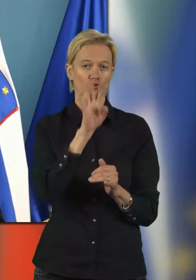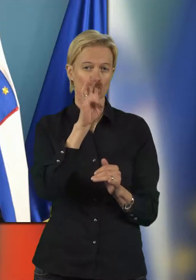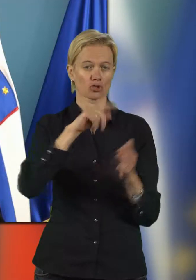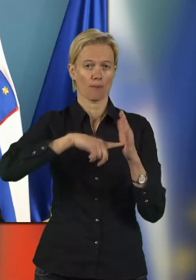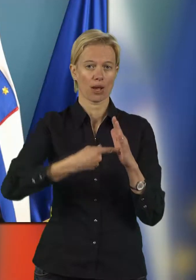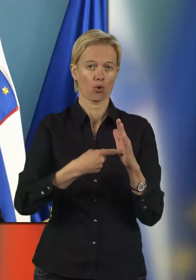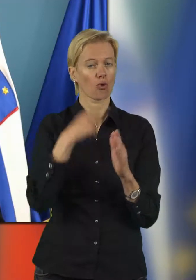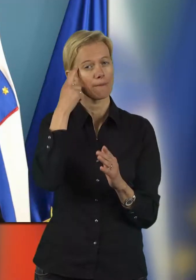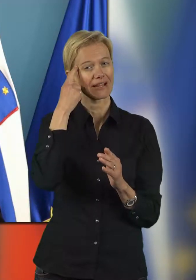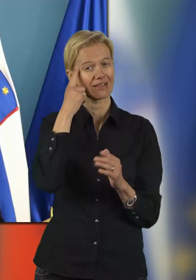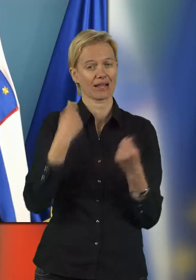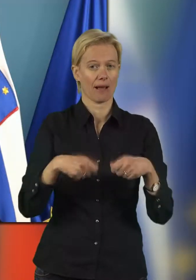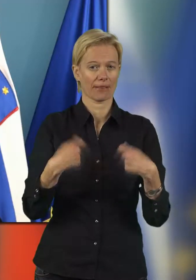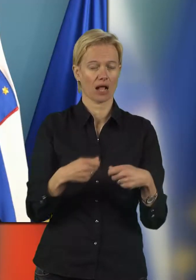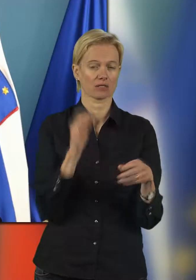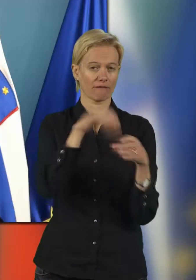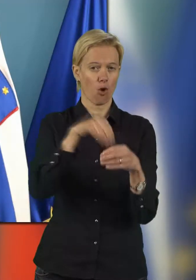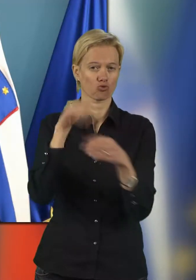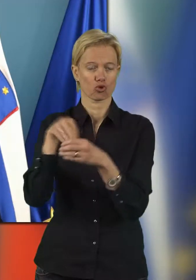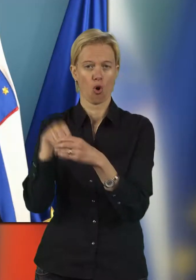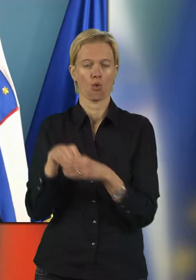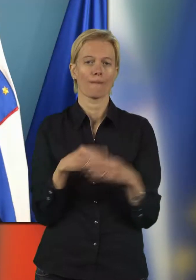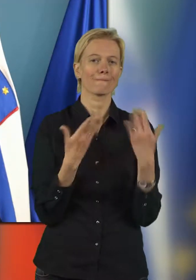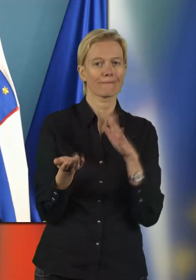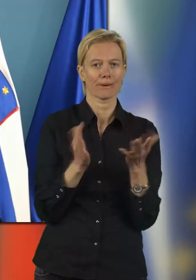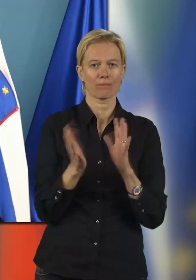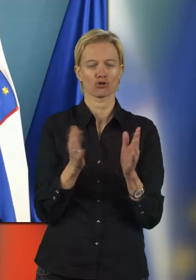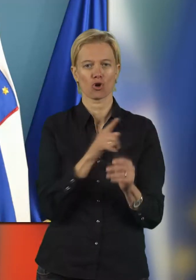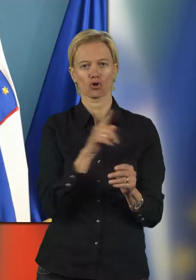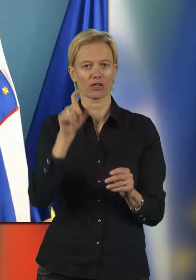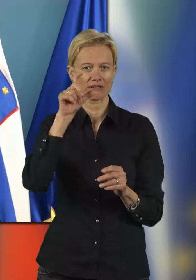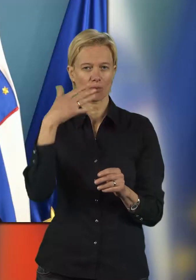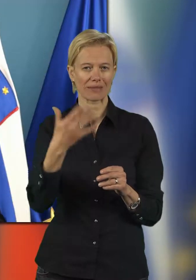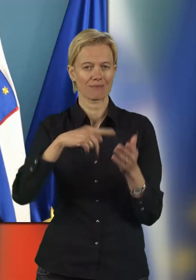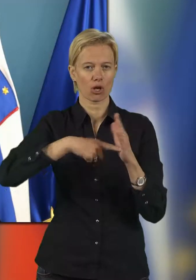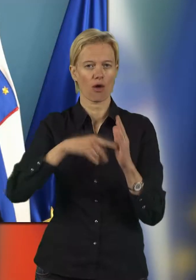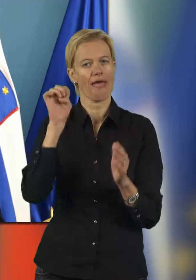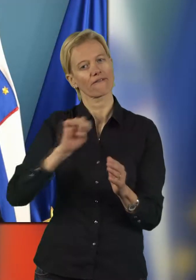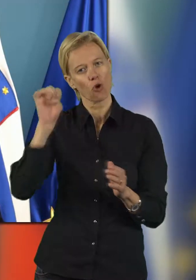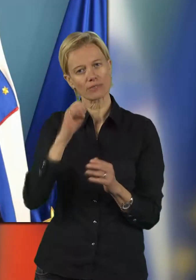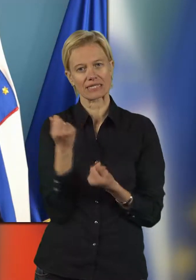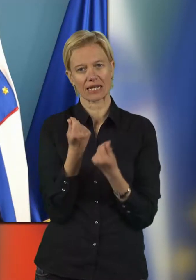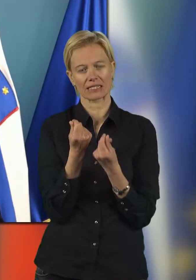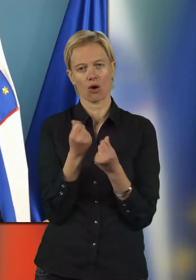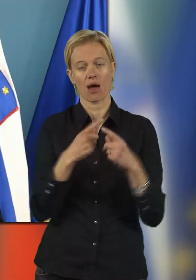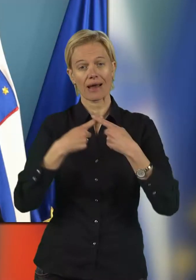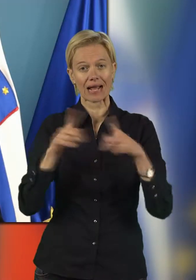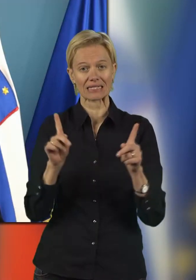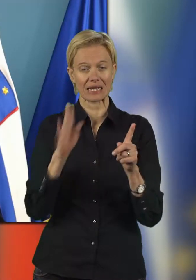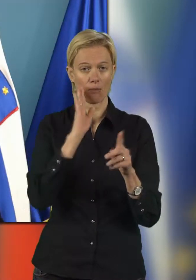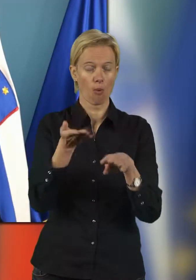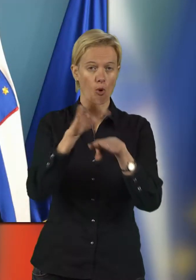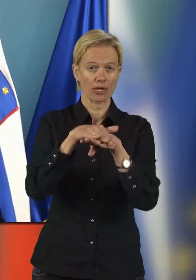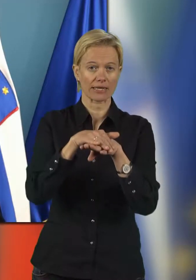je 400 milijonov predvidenih kapitalskih vložkov, približno do 250 milijonov evropskih